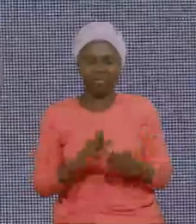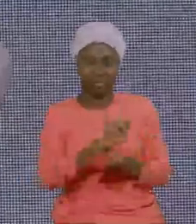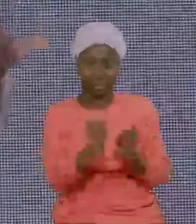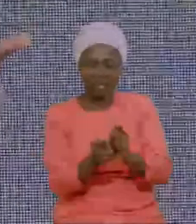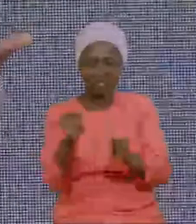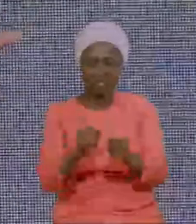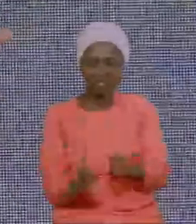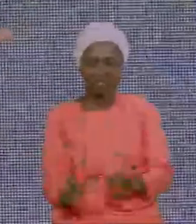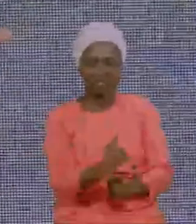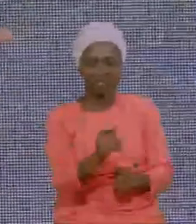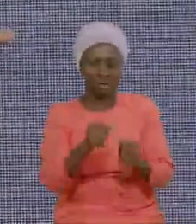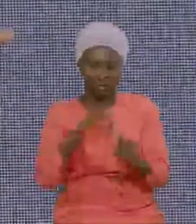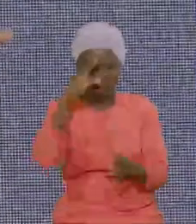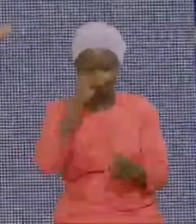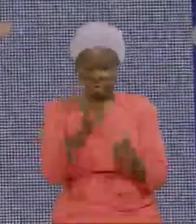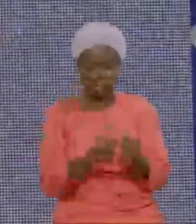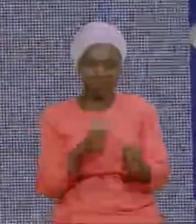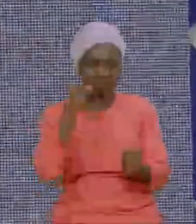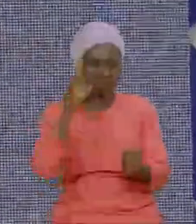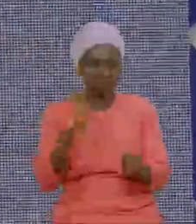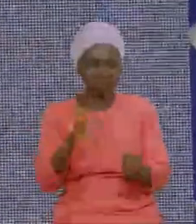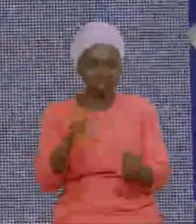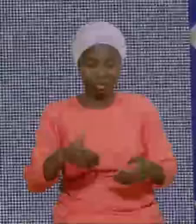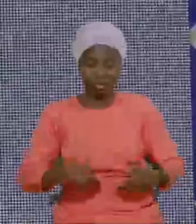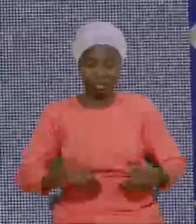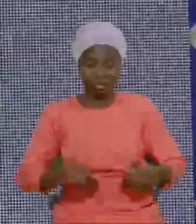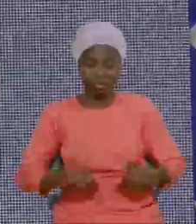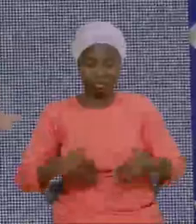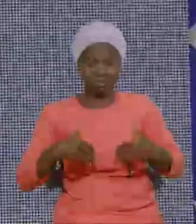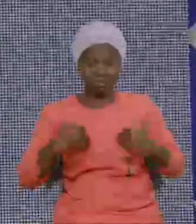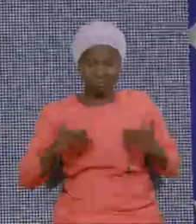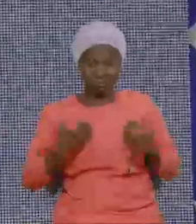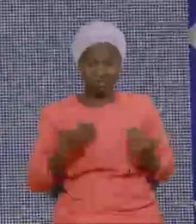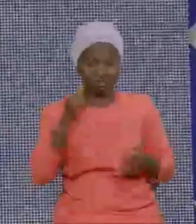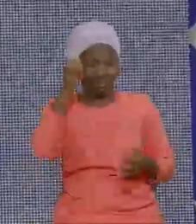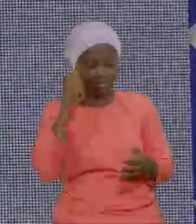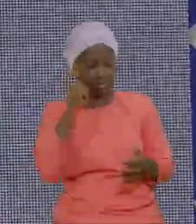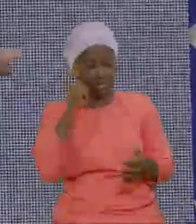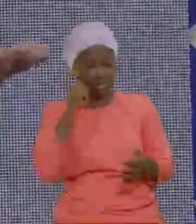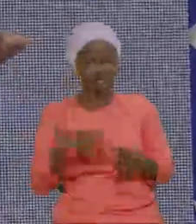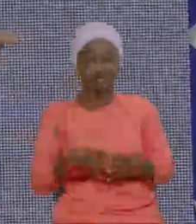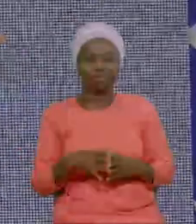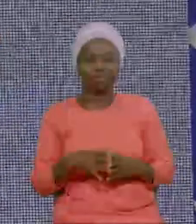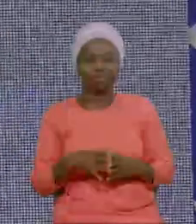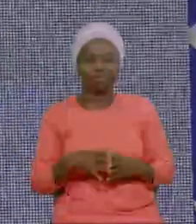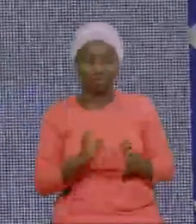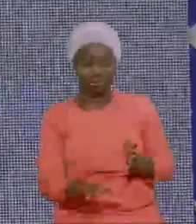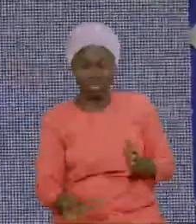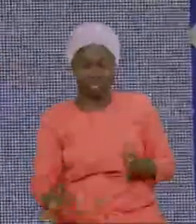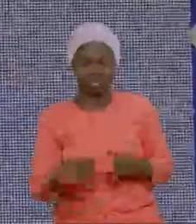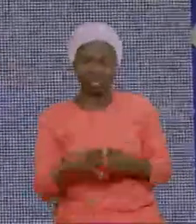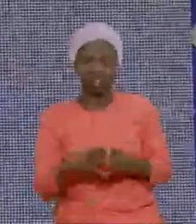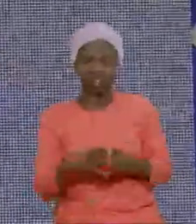Every man, every woman. Tout homme, toute femme. Young adults. Les jeunes adultes. Teenagers. Adolescents. Children.